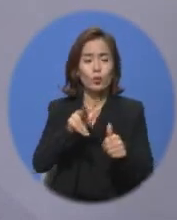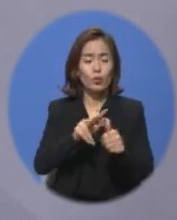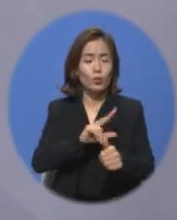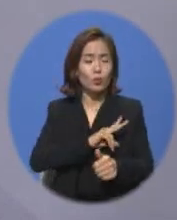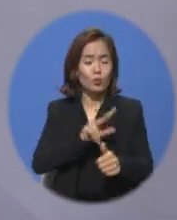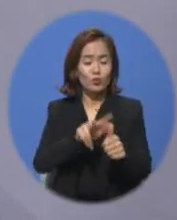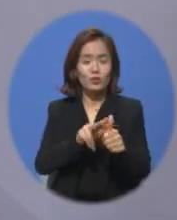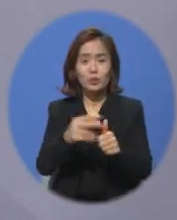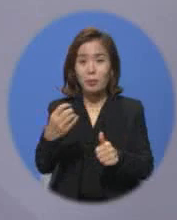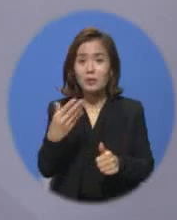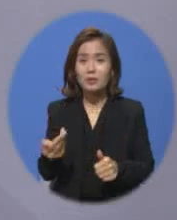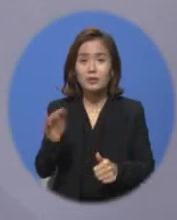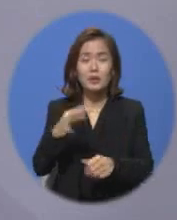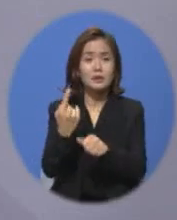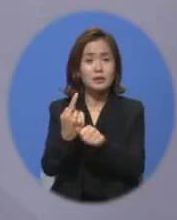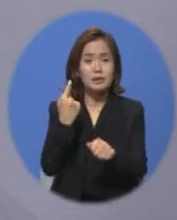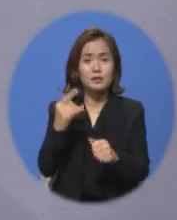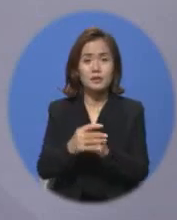는작년에